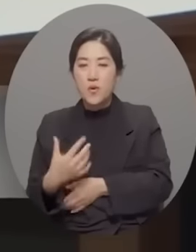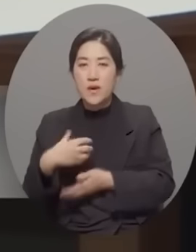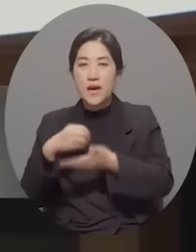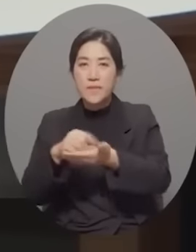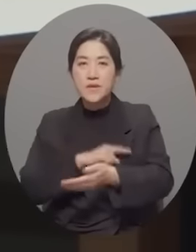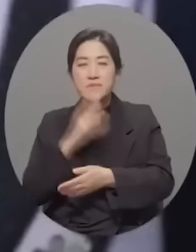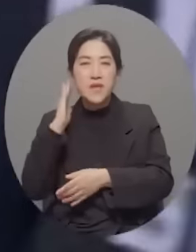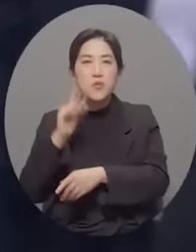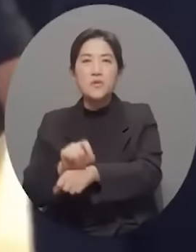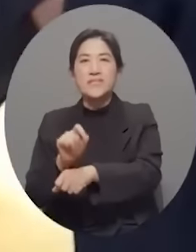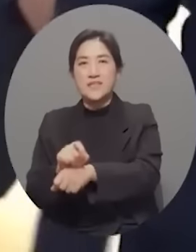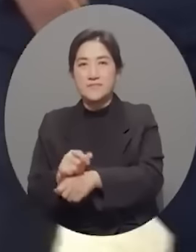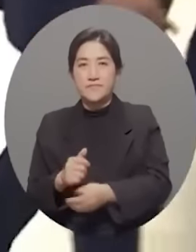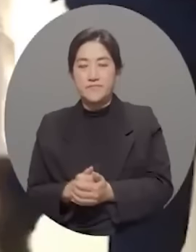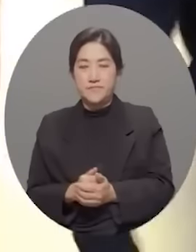대통령실이었습니다.